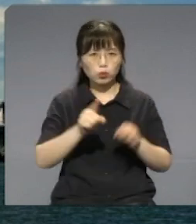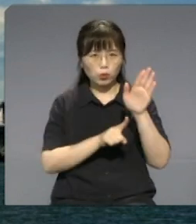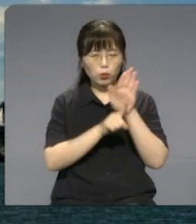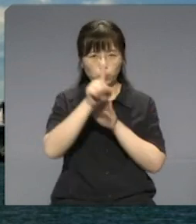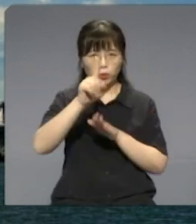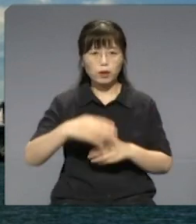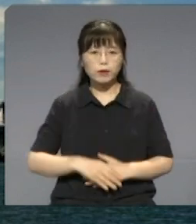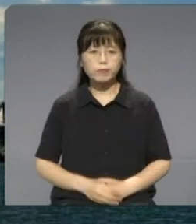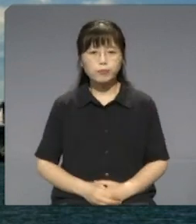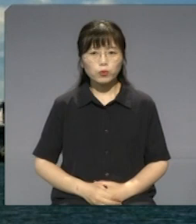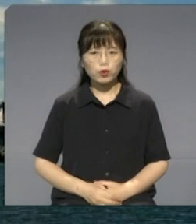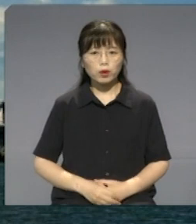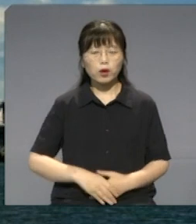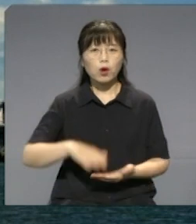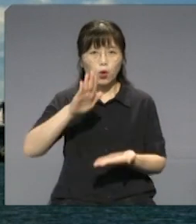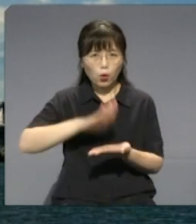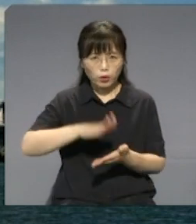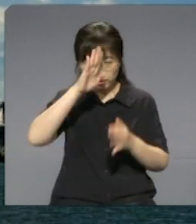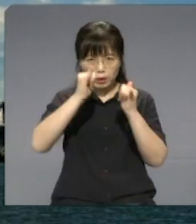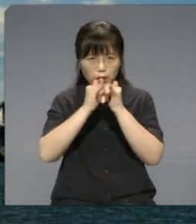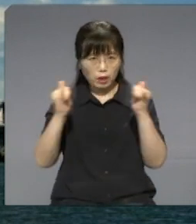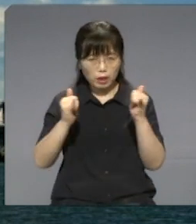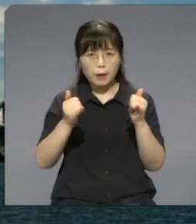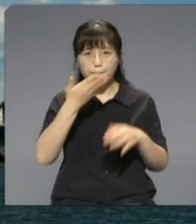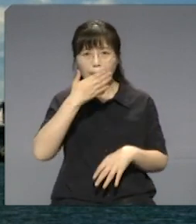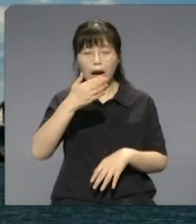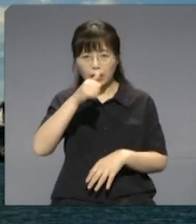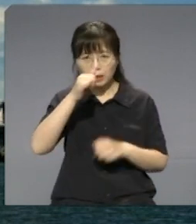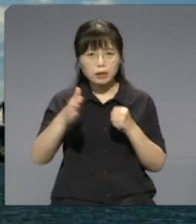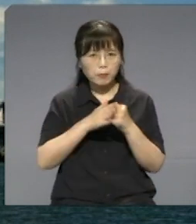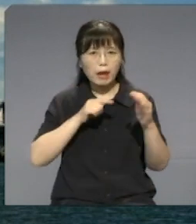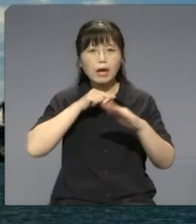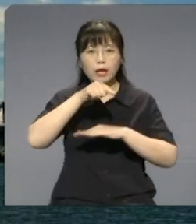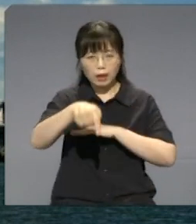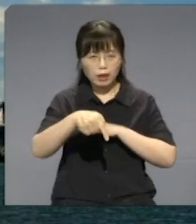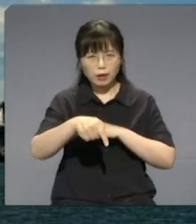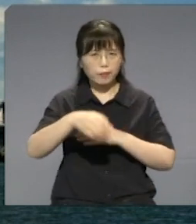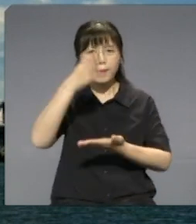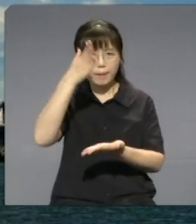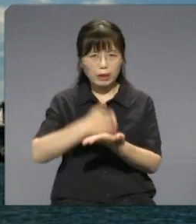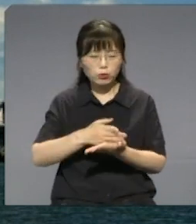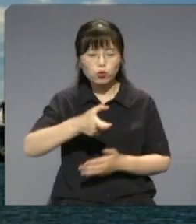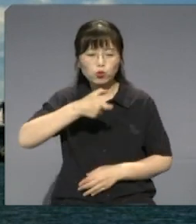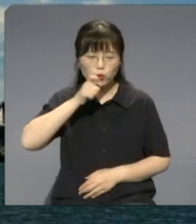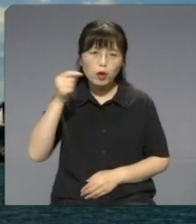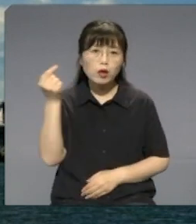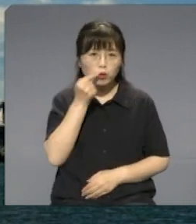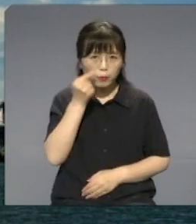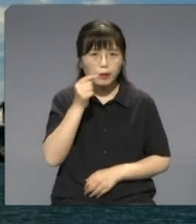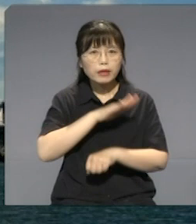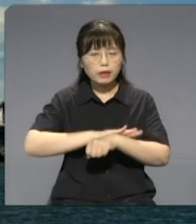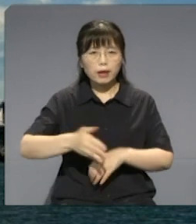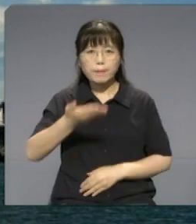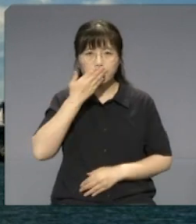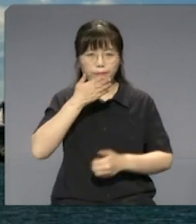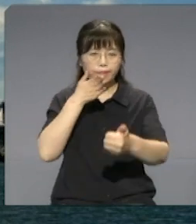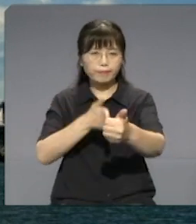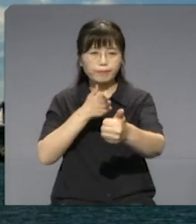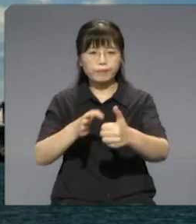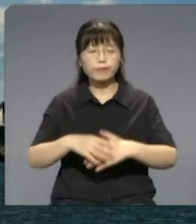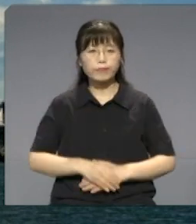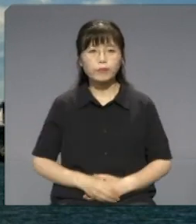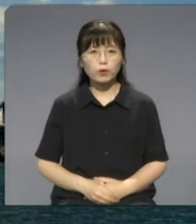올랐습니다 온열질환의 가능성이 높은만큼 낮시간 때 외출 피하시고 수분과 염분을 잘 섭취해 주셔야겠습니다